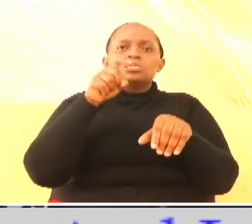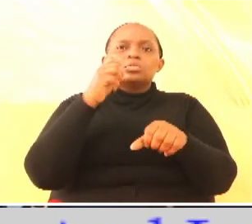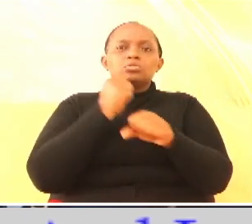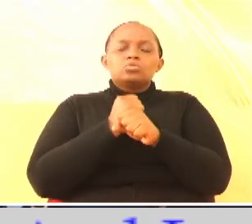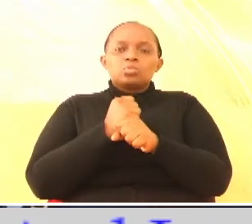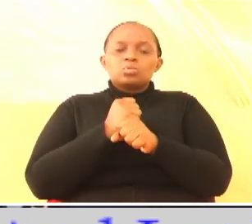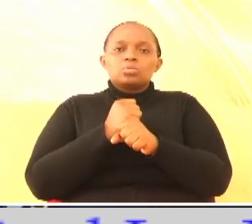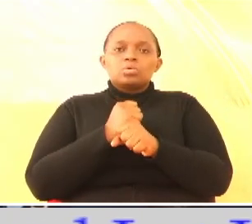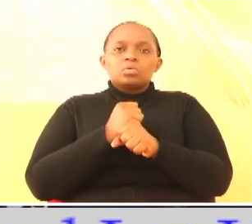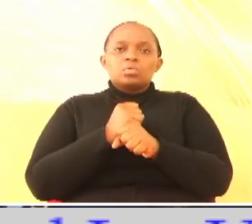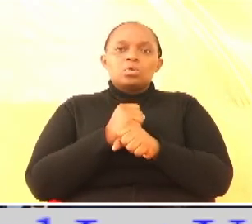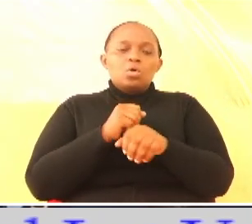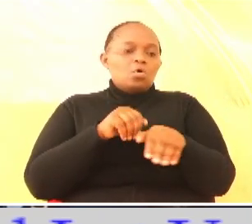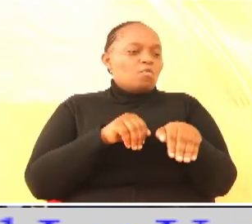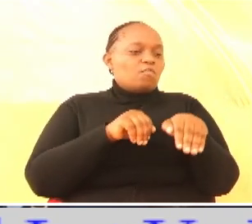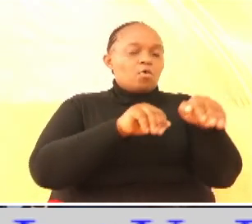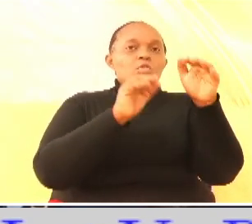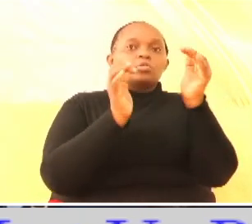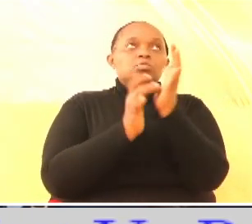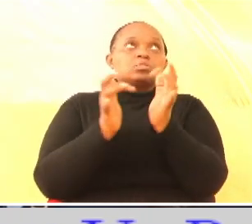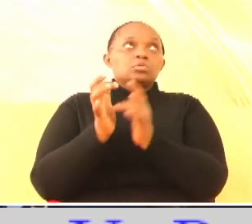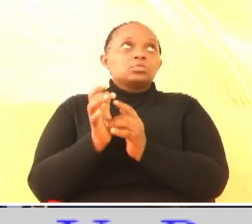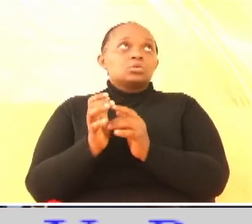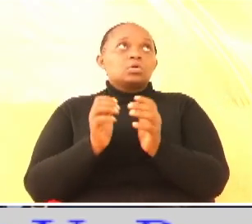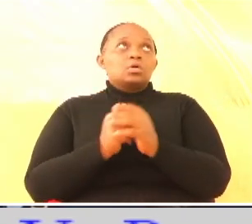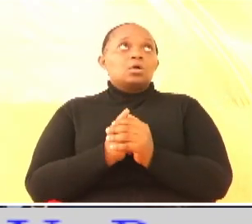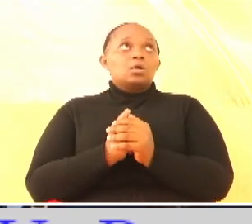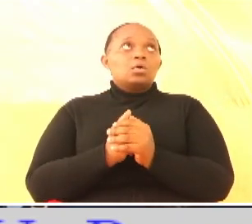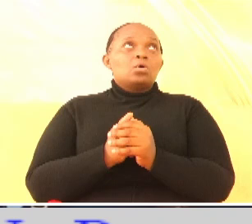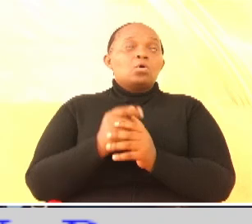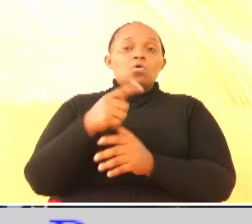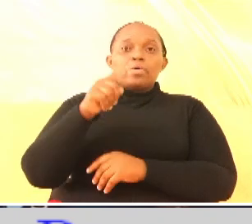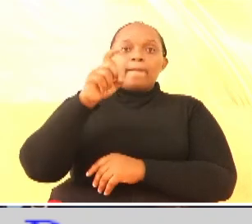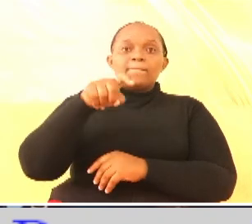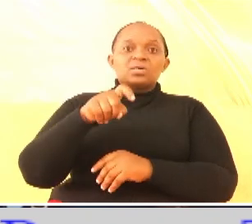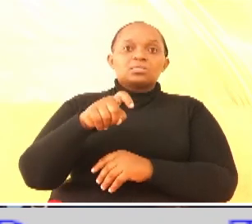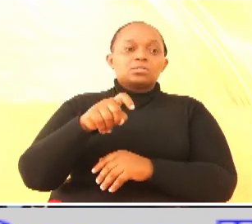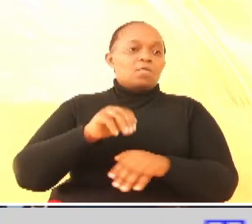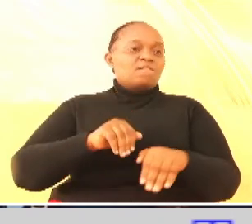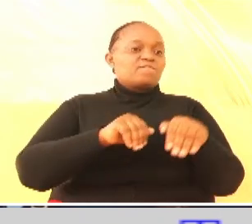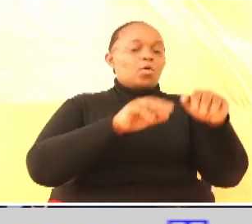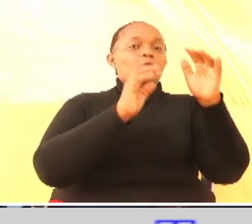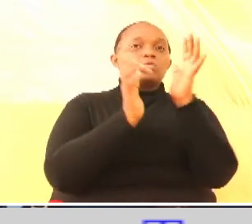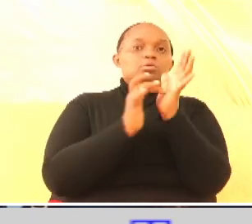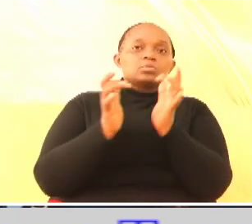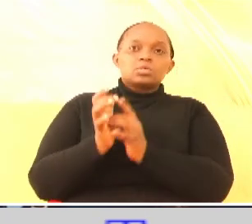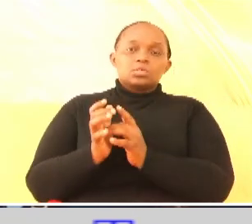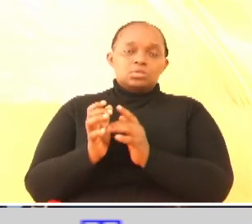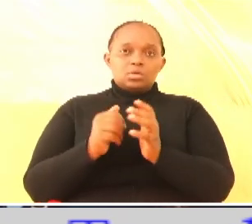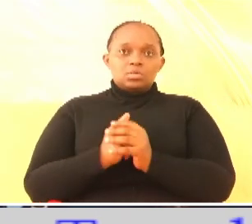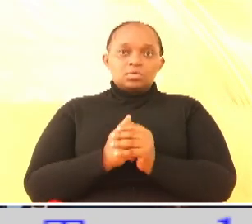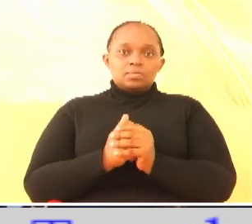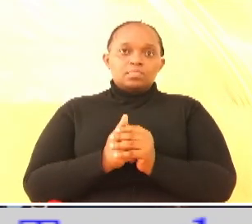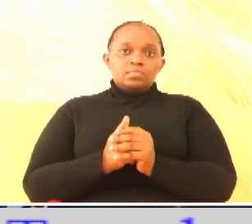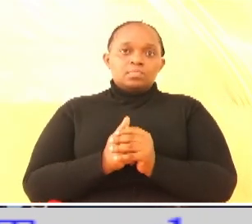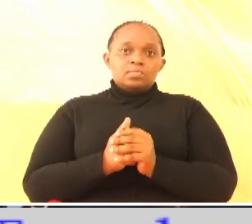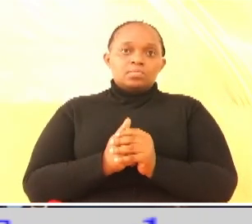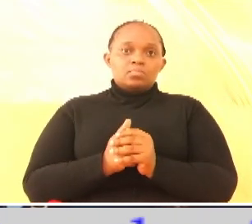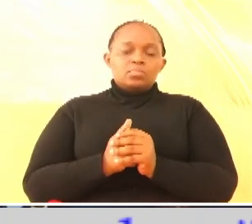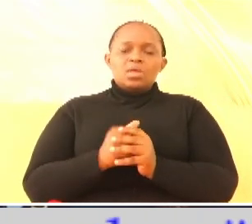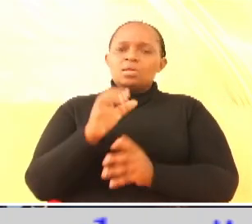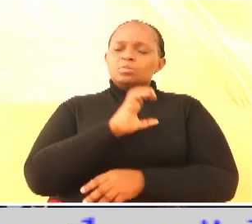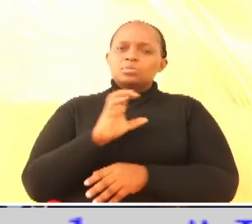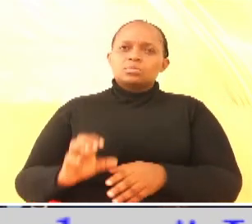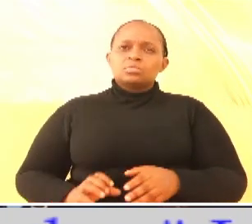ni kumfuata nani? Yesu. Katika huduma lazima tumfuate Yesu. Lazima tumfuate Yesu.